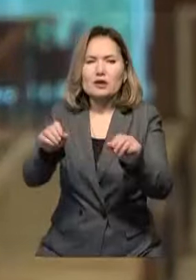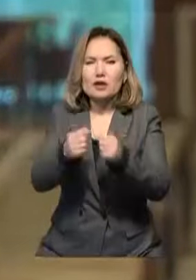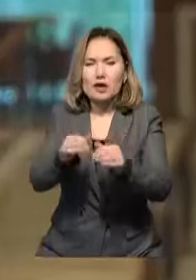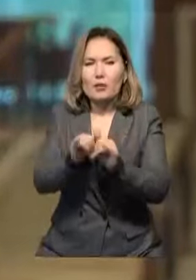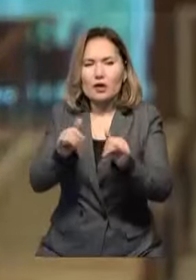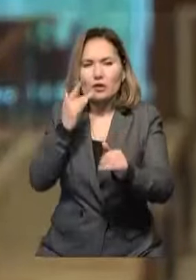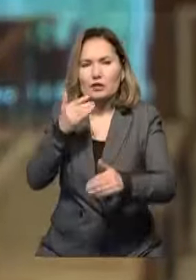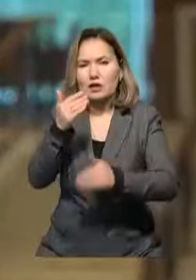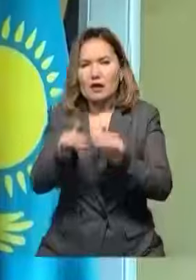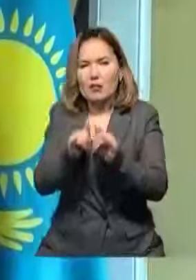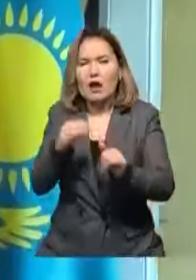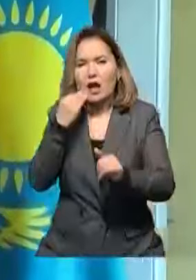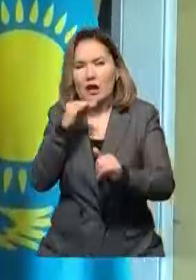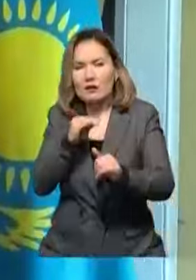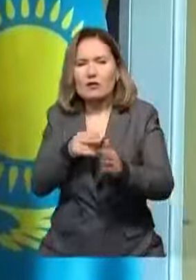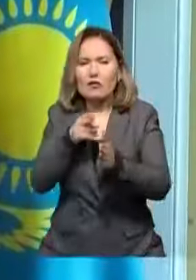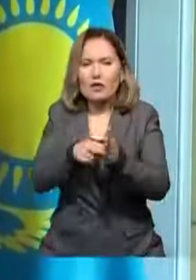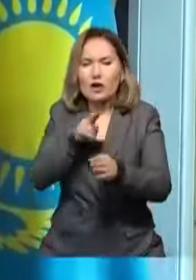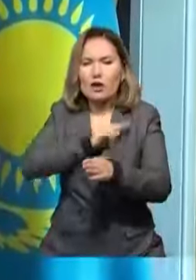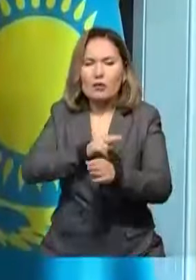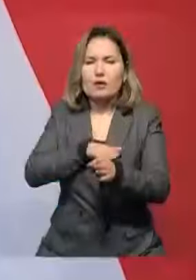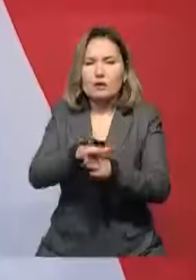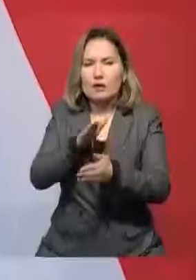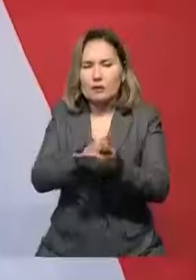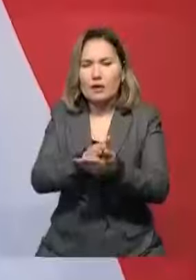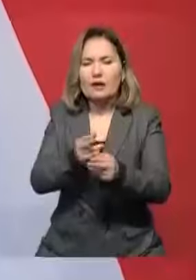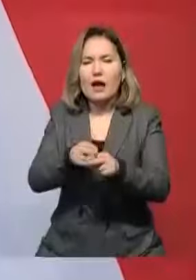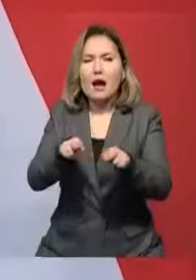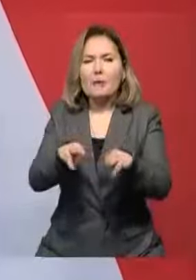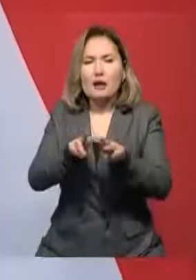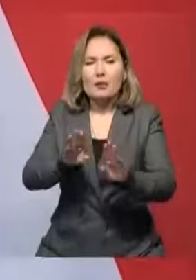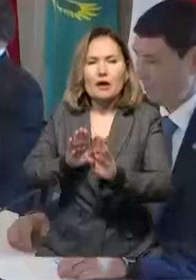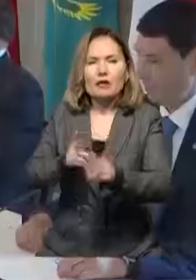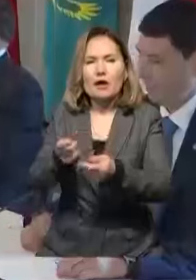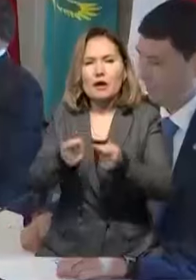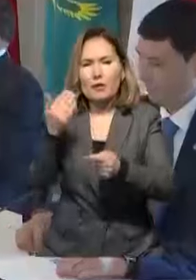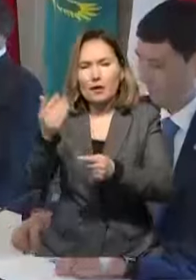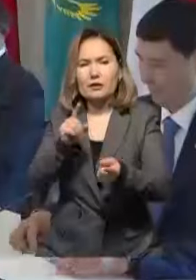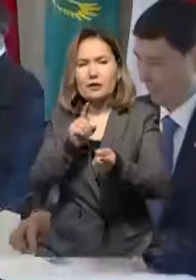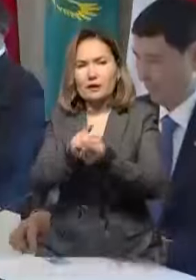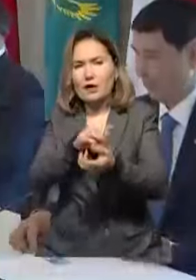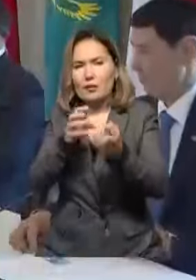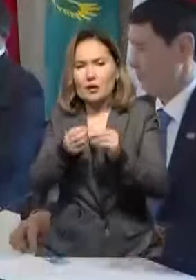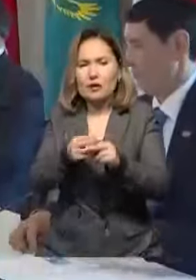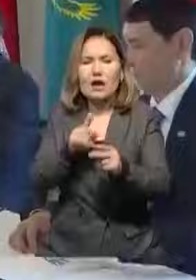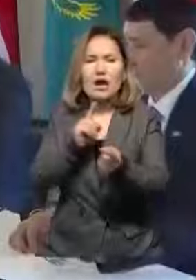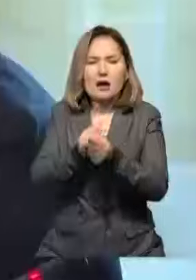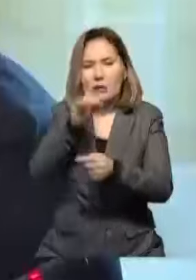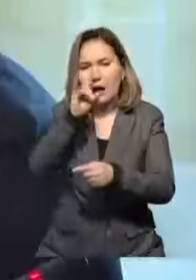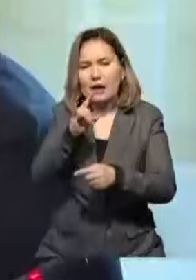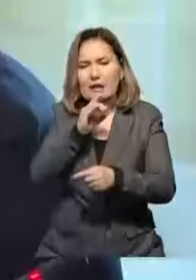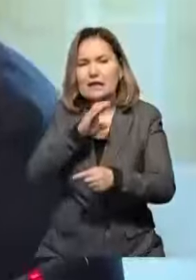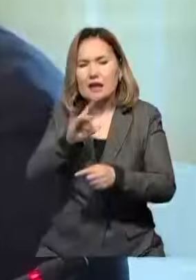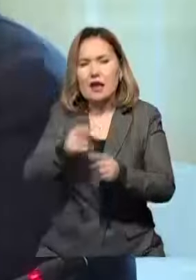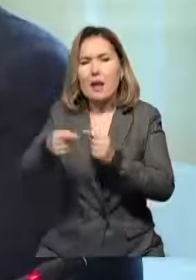та жоғары бағаланады. Одан әрі Қасым Жомарт Тоқаев Сингапур премьер-министрінің орынбасары Хэнг Суэй Кеатты қабылдады. Кездесуде Қазақстан